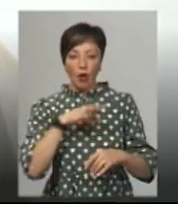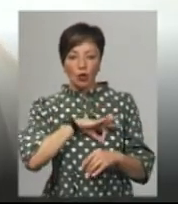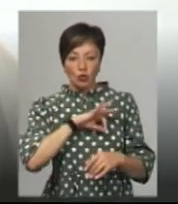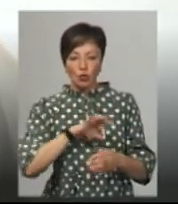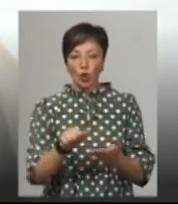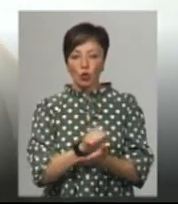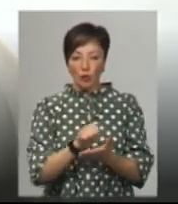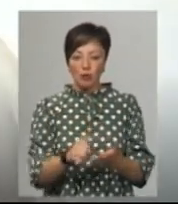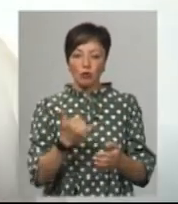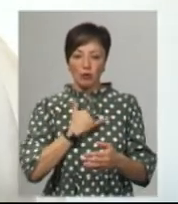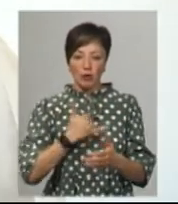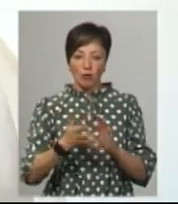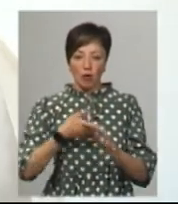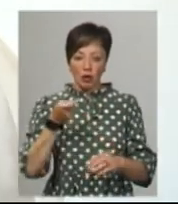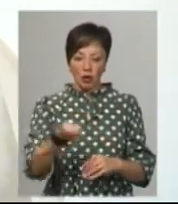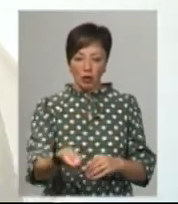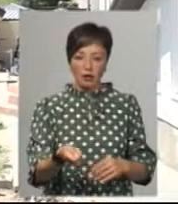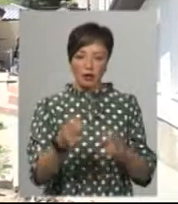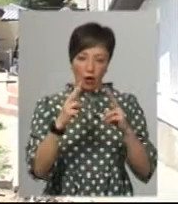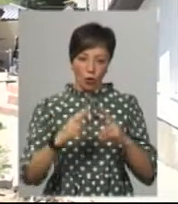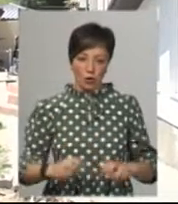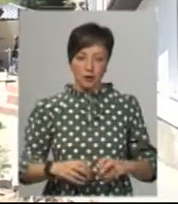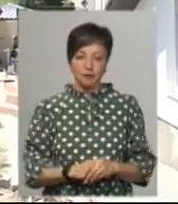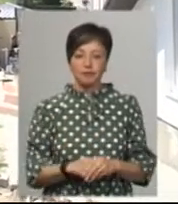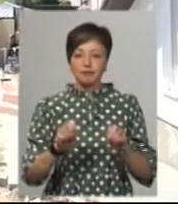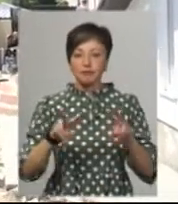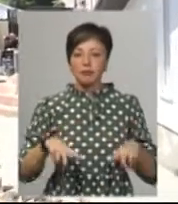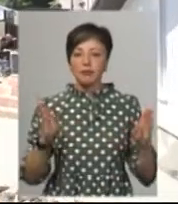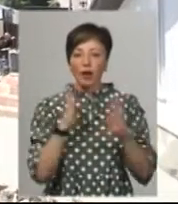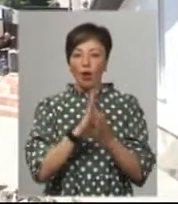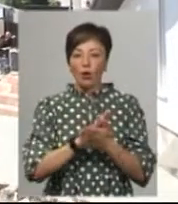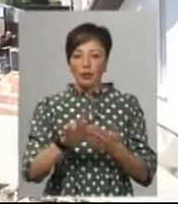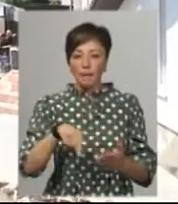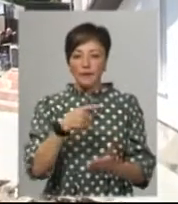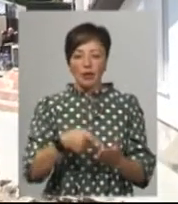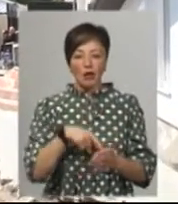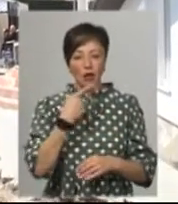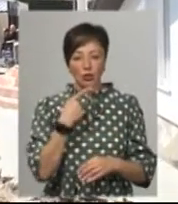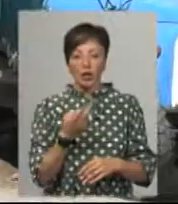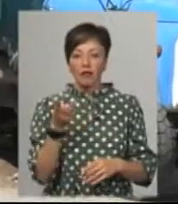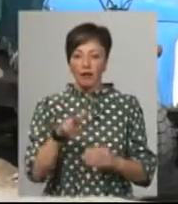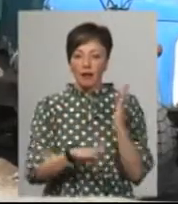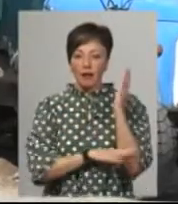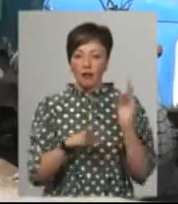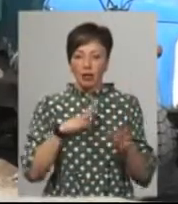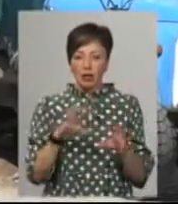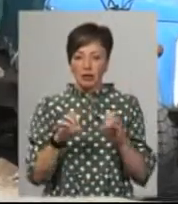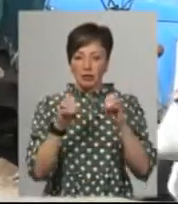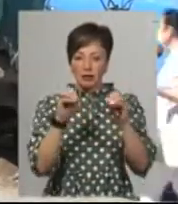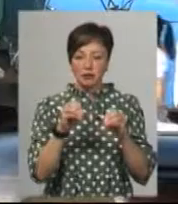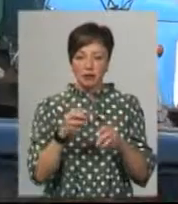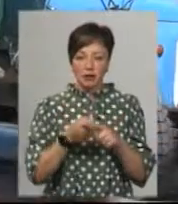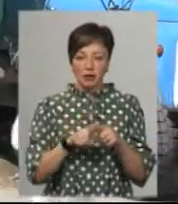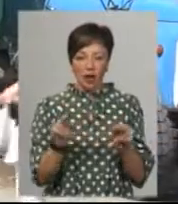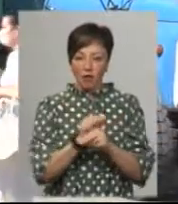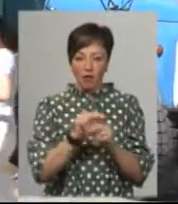тими документами, які подали на розгляд. Спеціаліст з екологічних питань Володимир Шморгал каже, 2 дерева були поїдені короїдом і